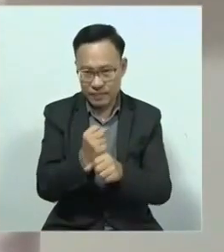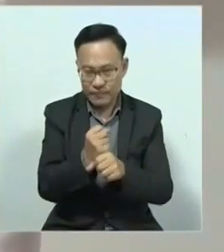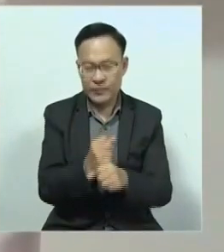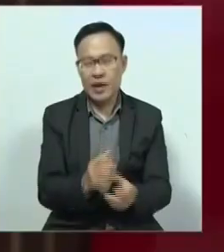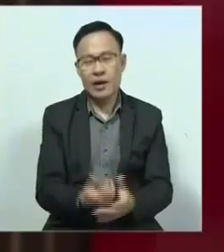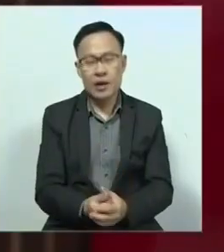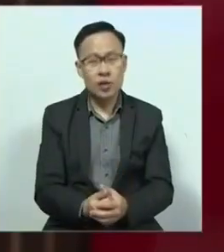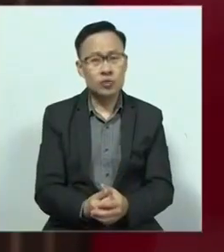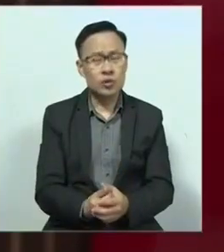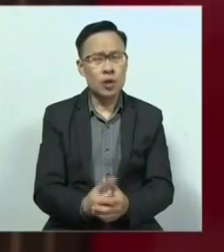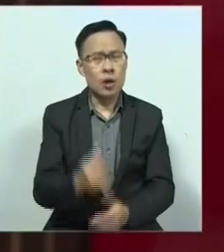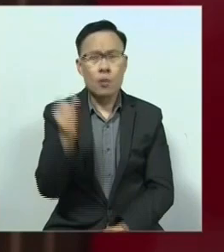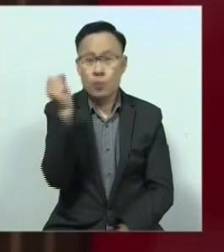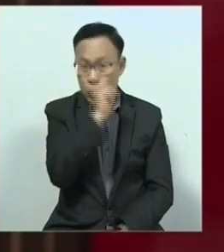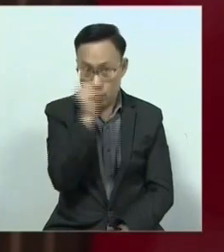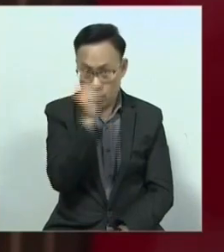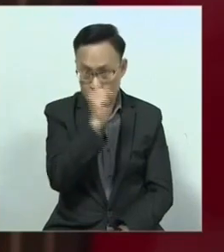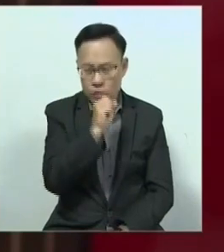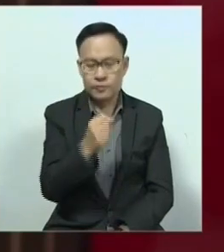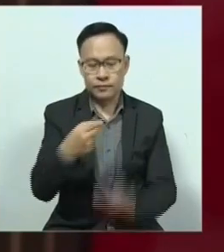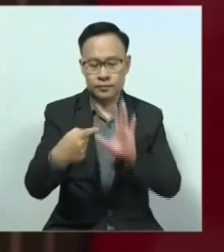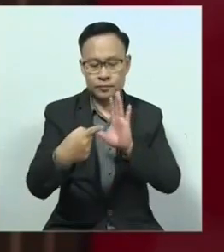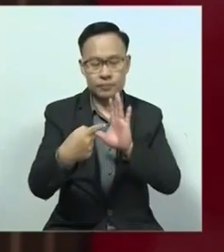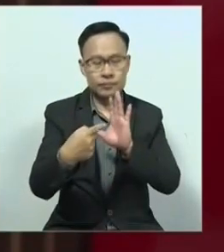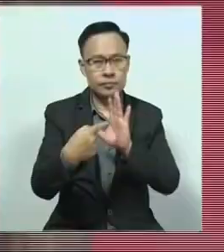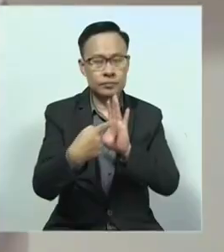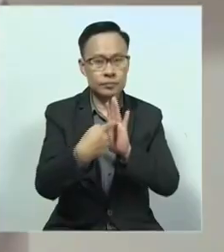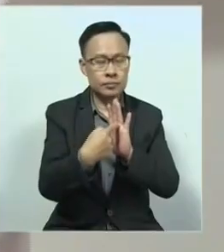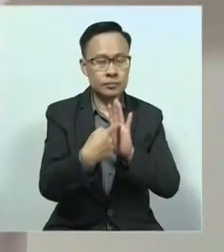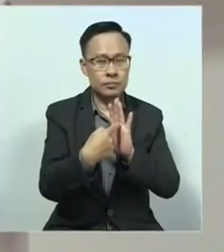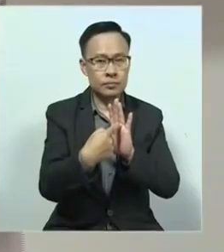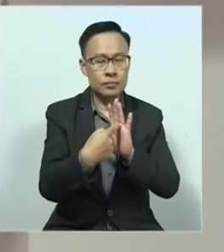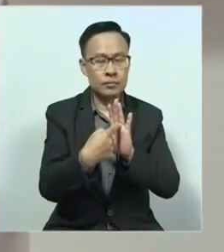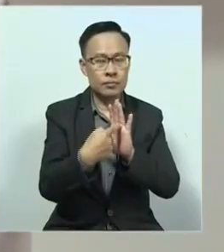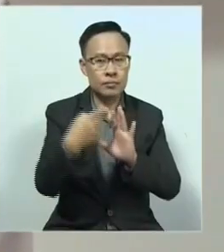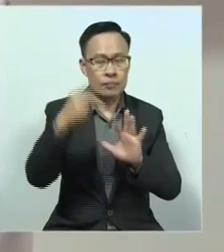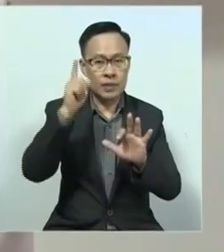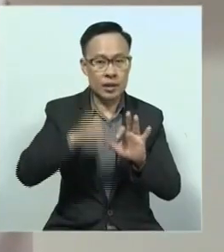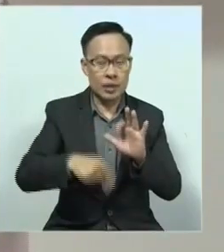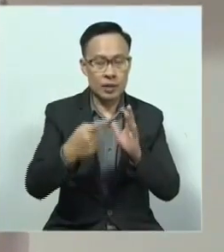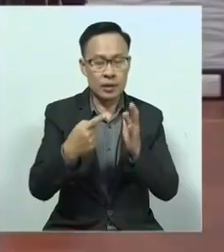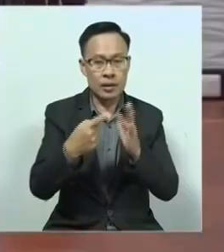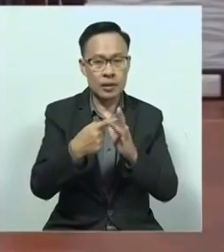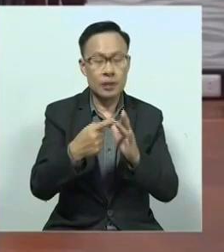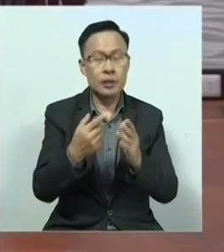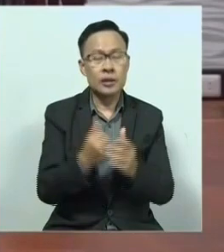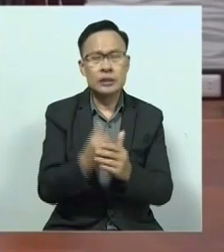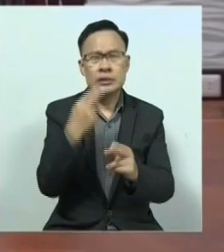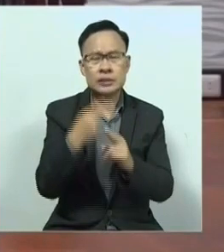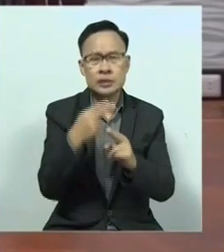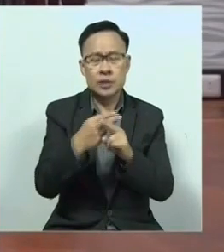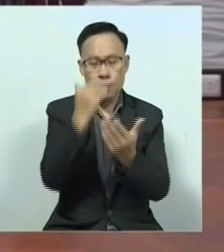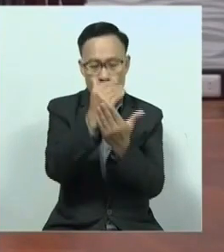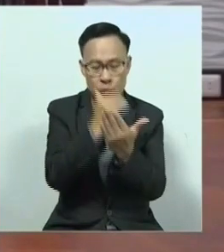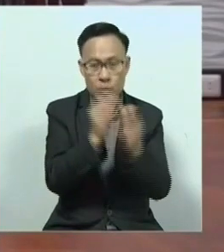ม่เลย เป็นบทเฉลิมพระเกียรติโดยเฉพาะในการพระราชพิธีบรมราชาภิเษก ถูกต้องครับถูกต้องเป็นครั้งแรกอันนี้ก็คุณก้าวถว